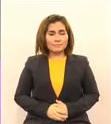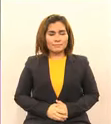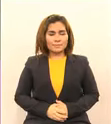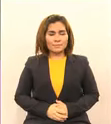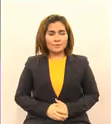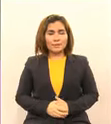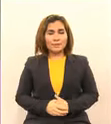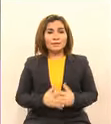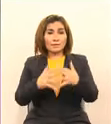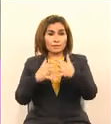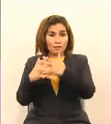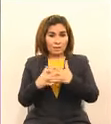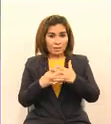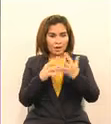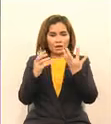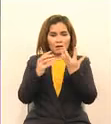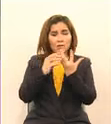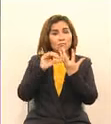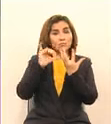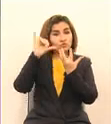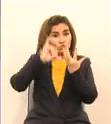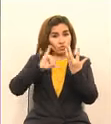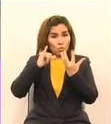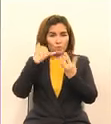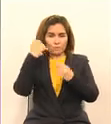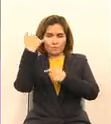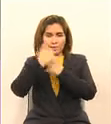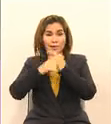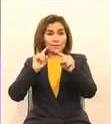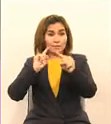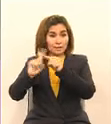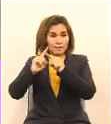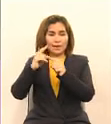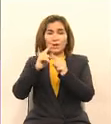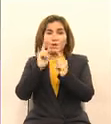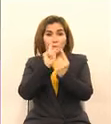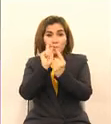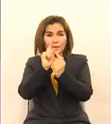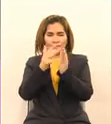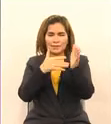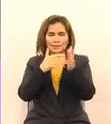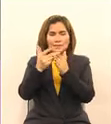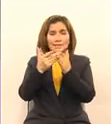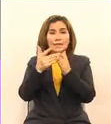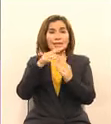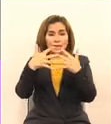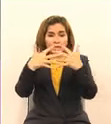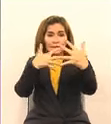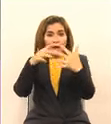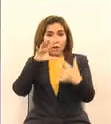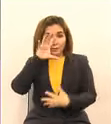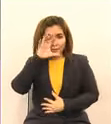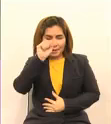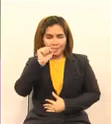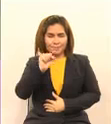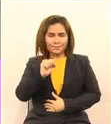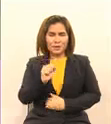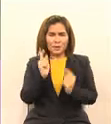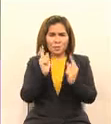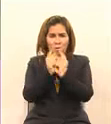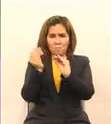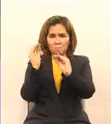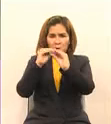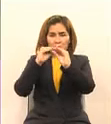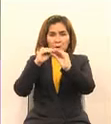รปนะครับขณะนี้เนี่ยถ้าเราดูที่สีเทานะครับที่เพิ่มขึ้นอย่างมากก็คือสหรัฐอเมริ